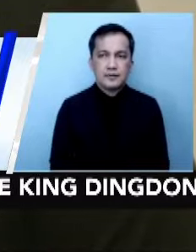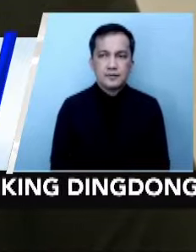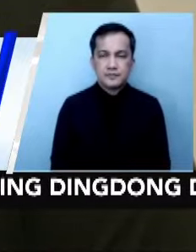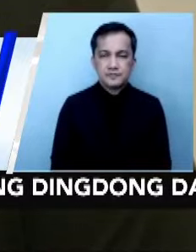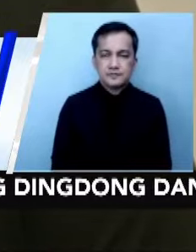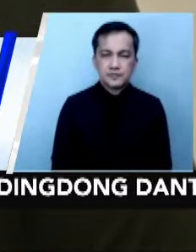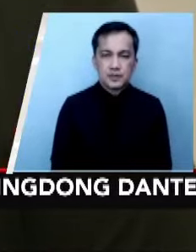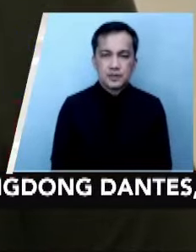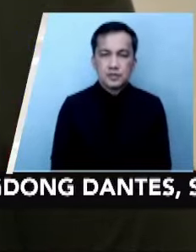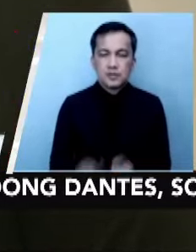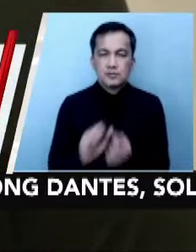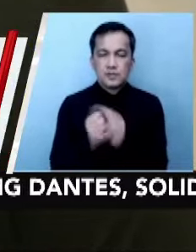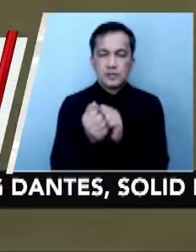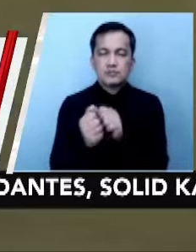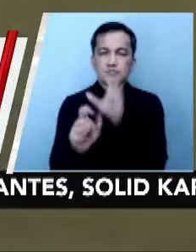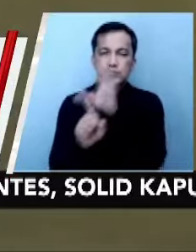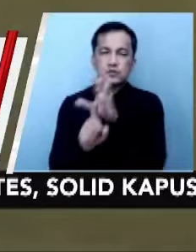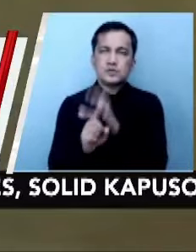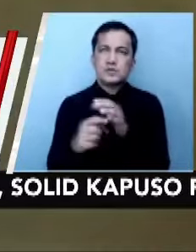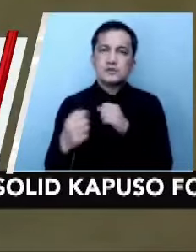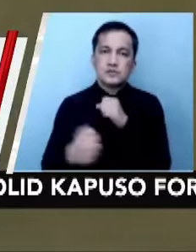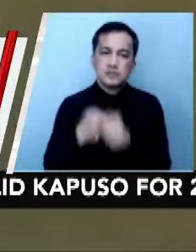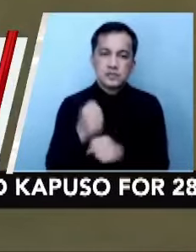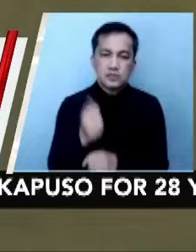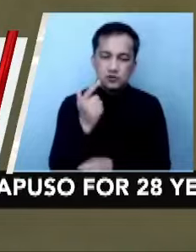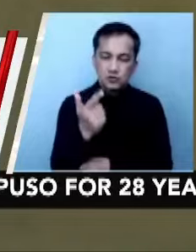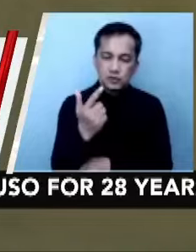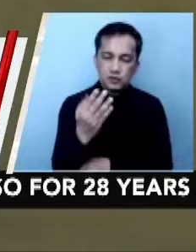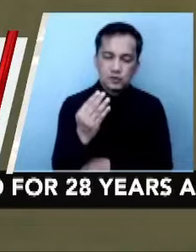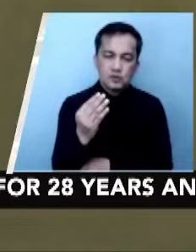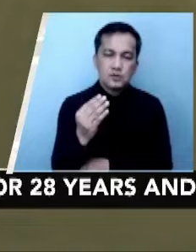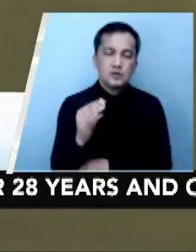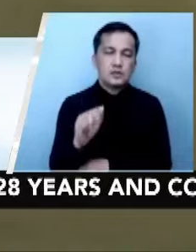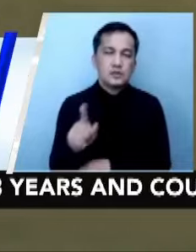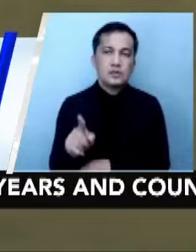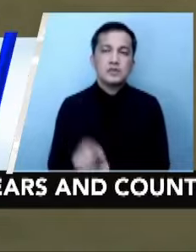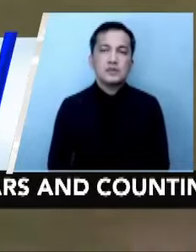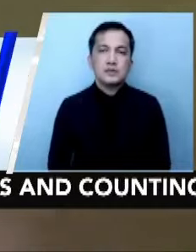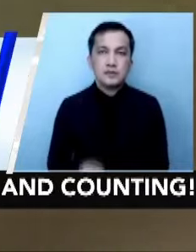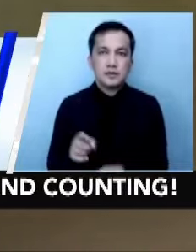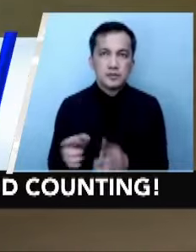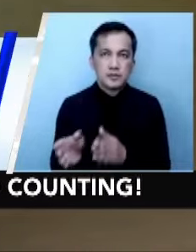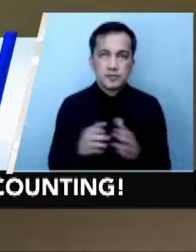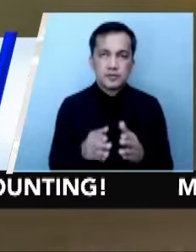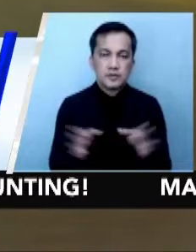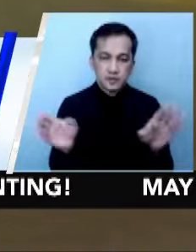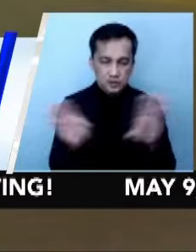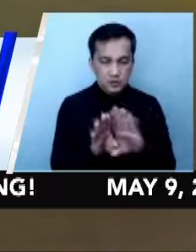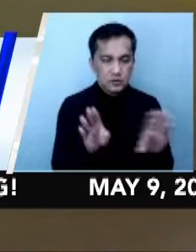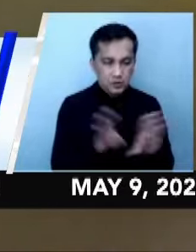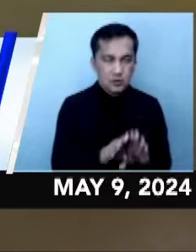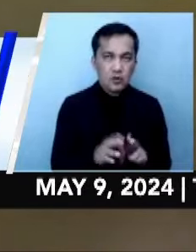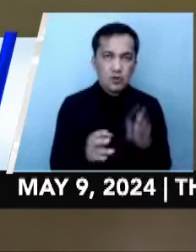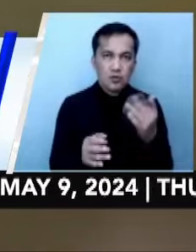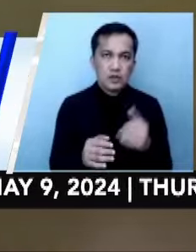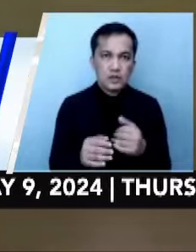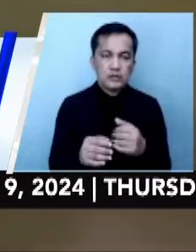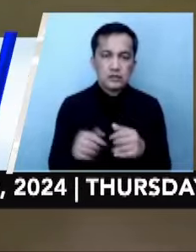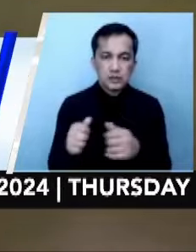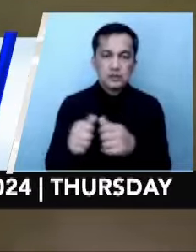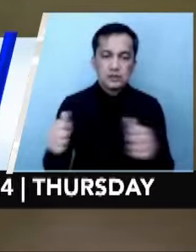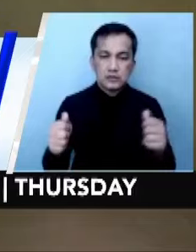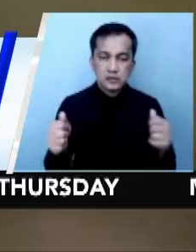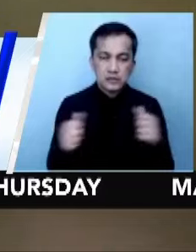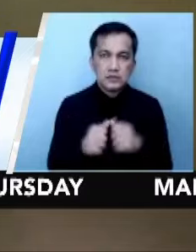ng year 2014, nag 14 store po kami pero nag-close din po kasi yung mga area is nabili na ng